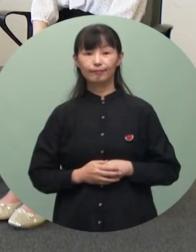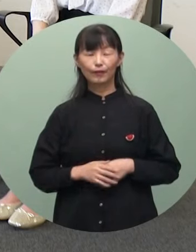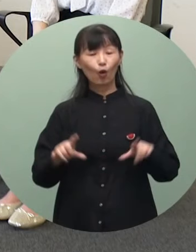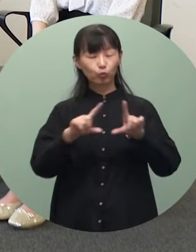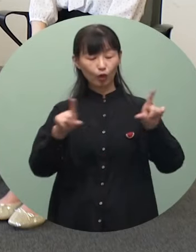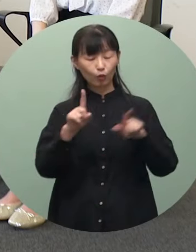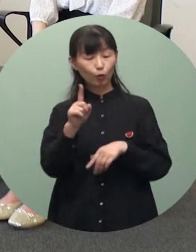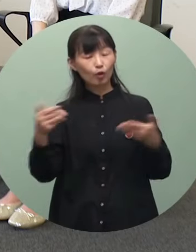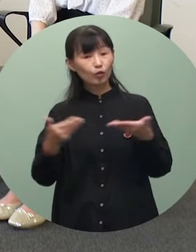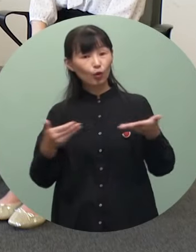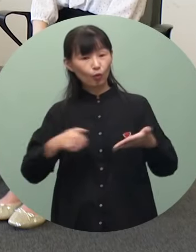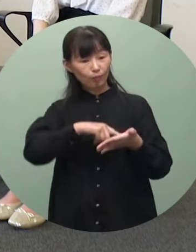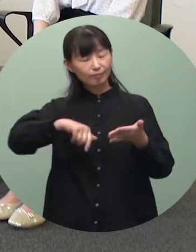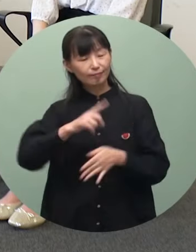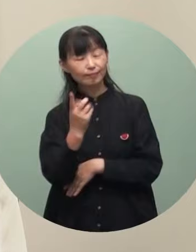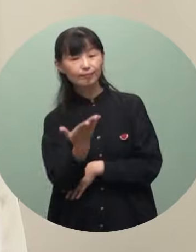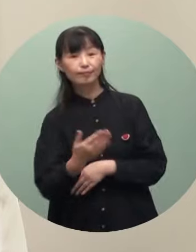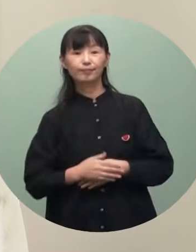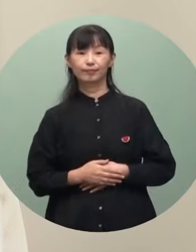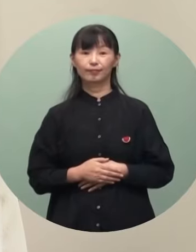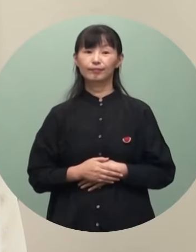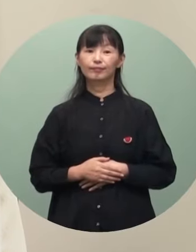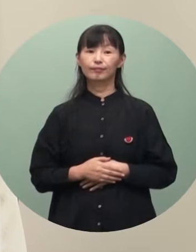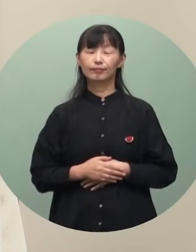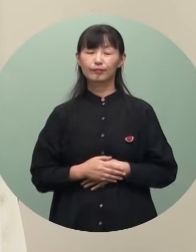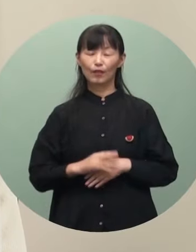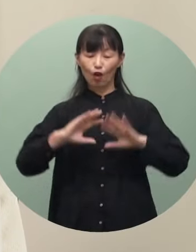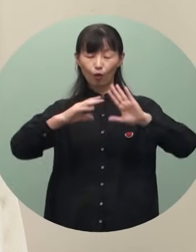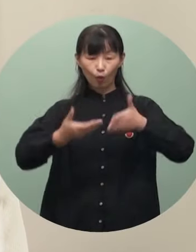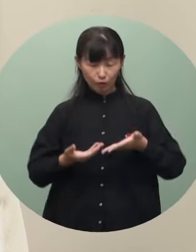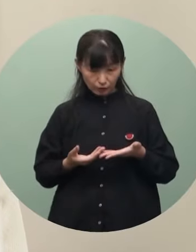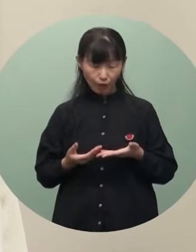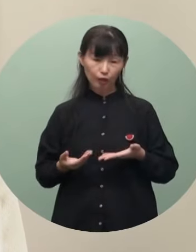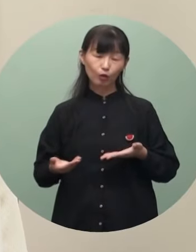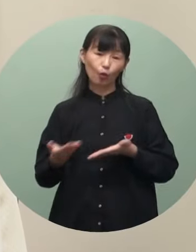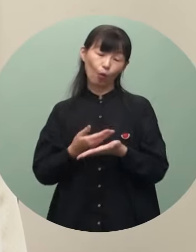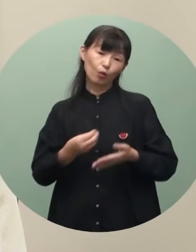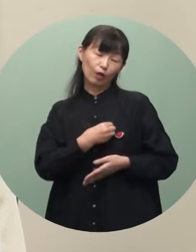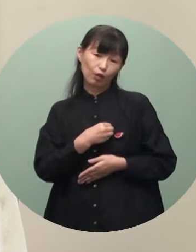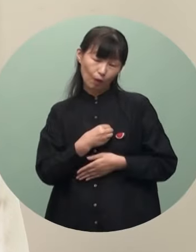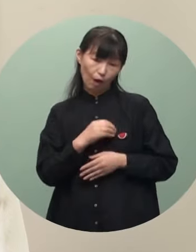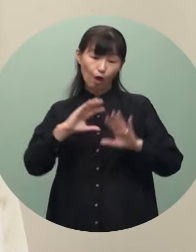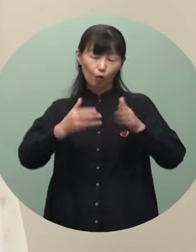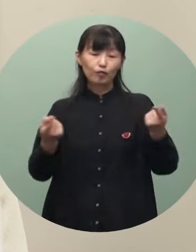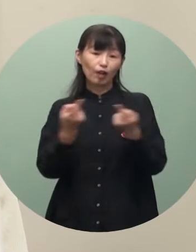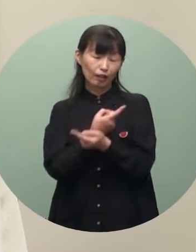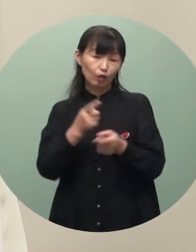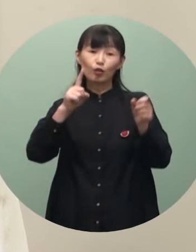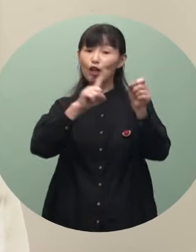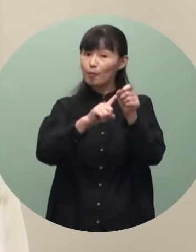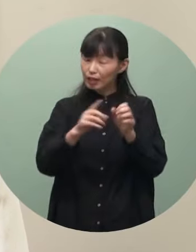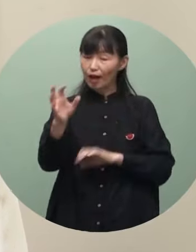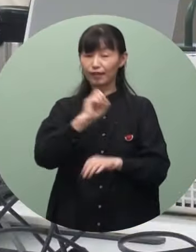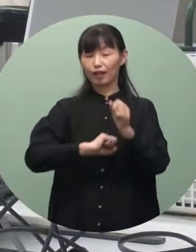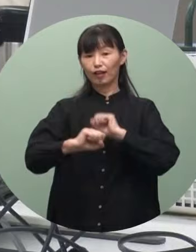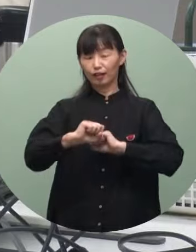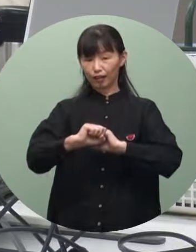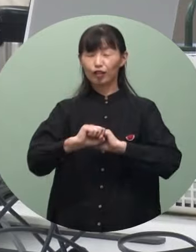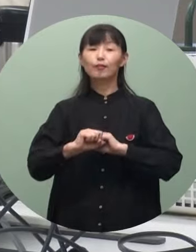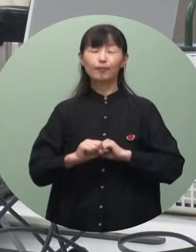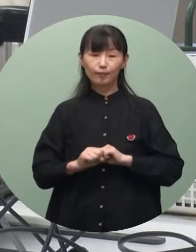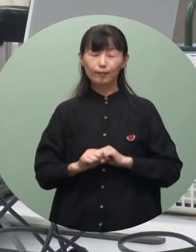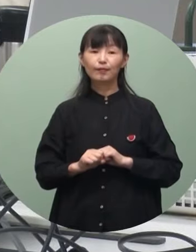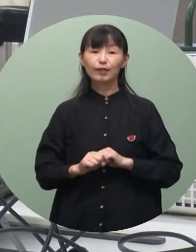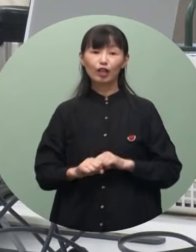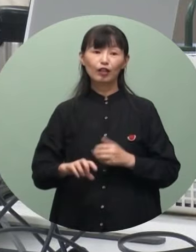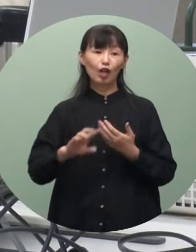普段どんな仕事をしているんですか？ はい、国際交流員は地域の国際化のために働いています。例えば